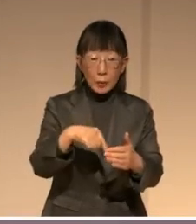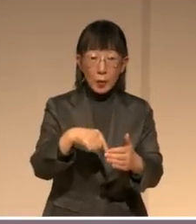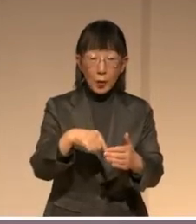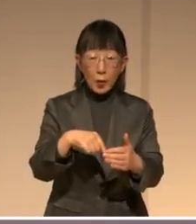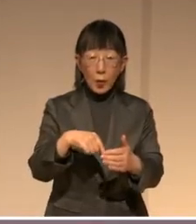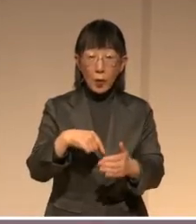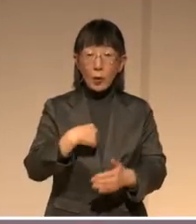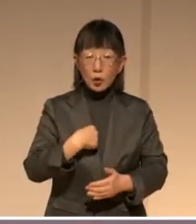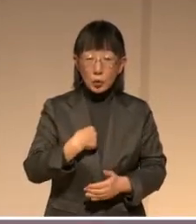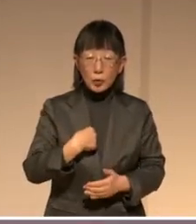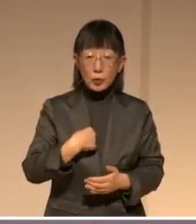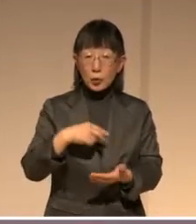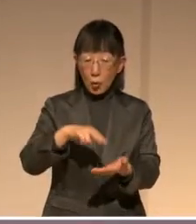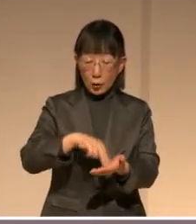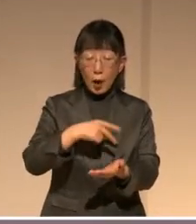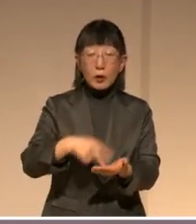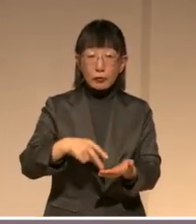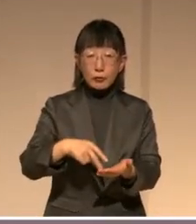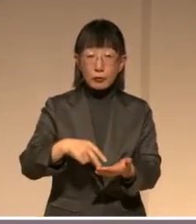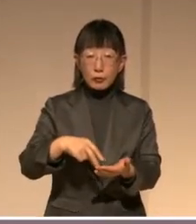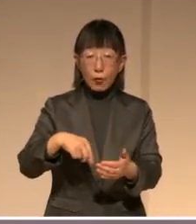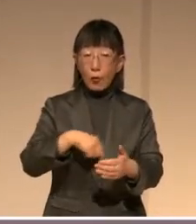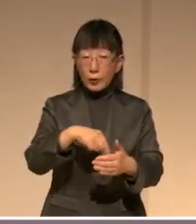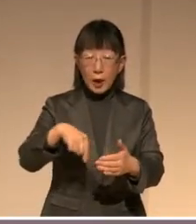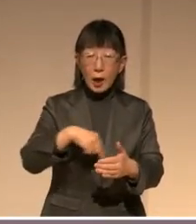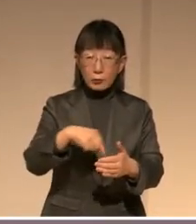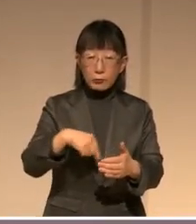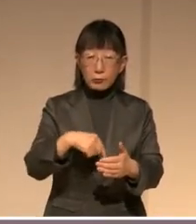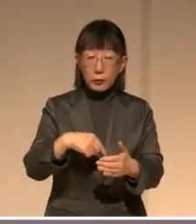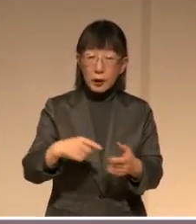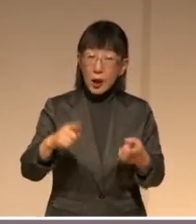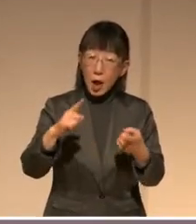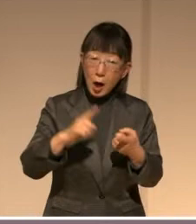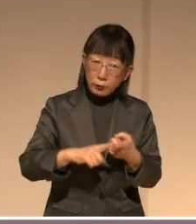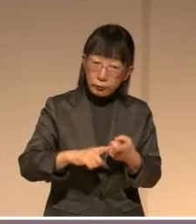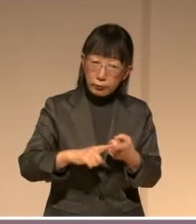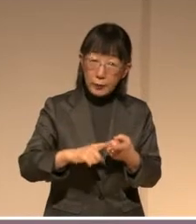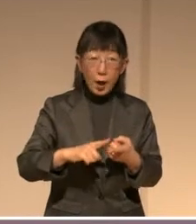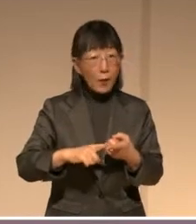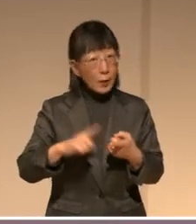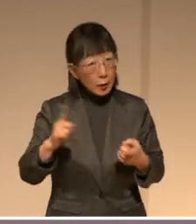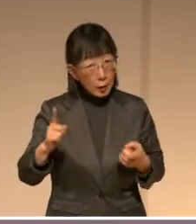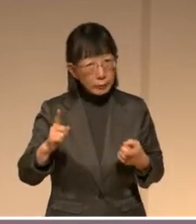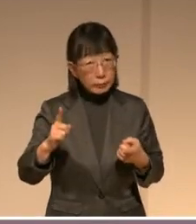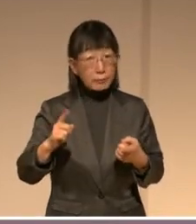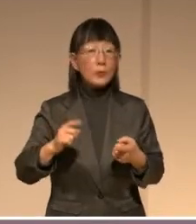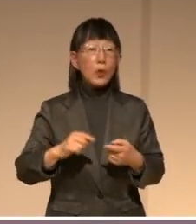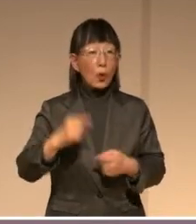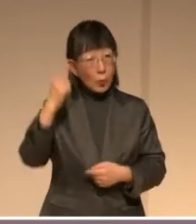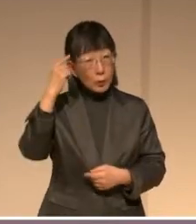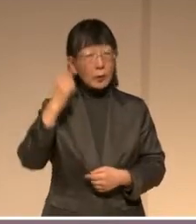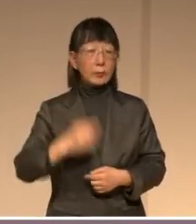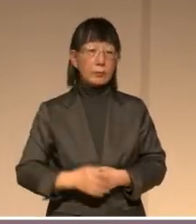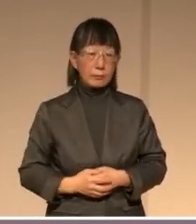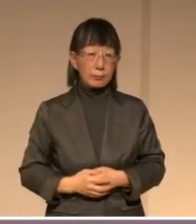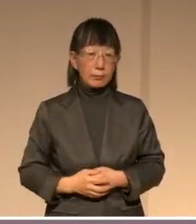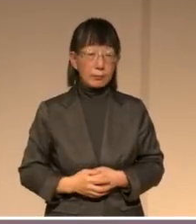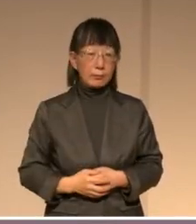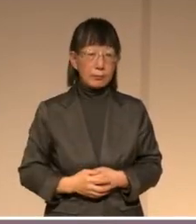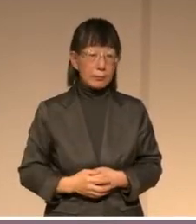的にコンテンポラリーなんすと言ってますけどもジャンルなんてあってないようなものかなぁと思っているのでなので